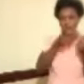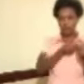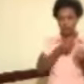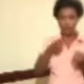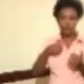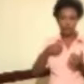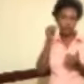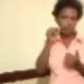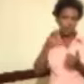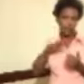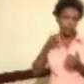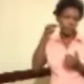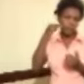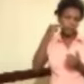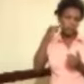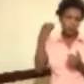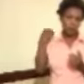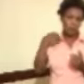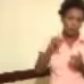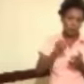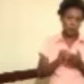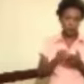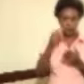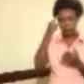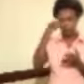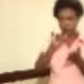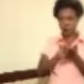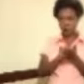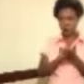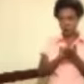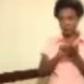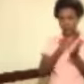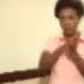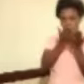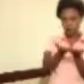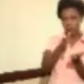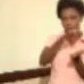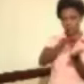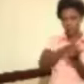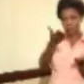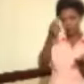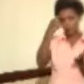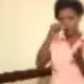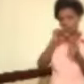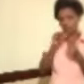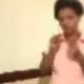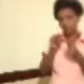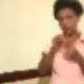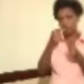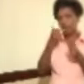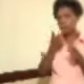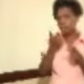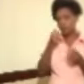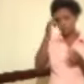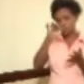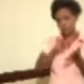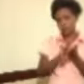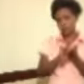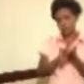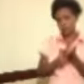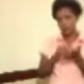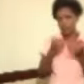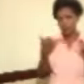Maniga a fait des études en droit? Parce que le constitutionnaliste, c'est une spécialité du droit. Donc, nous voulons qu'on ait tout bagaille ça, parce